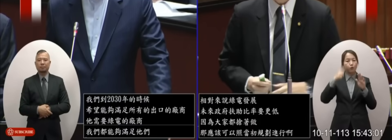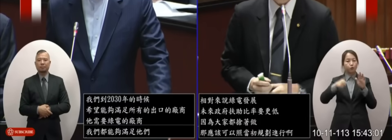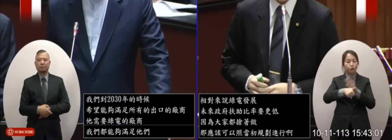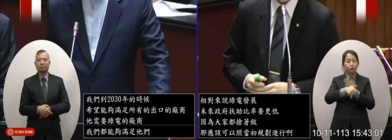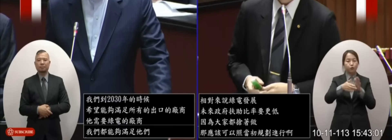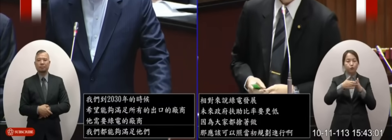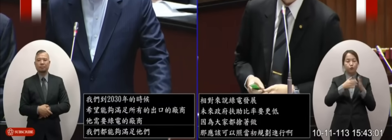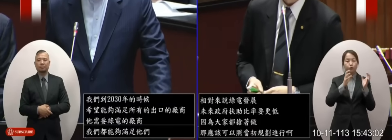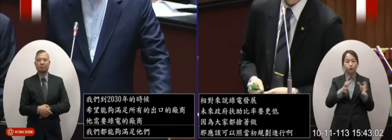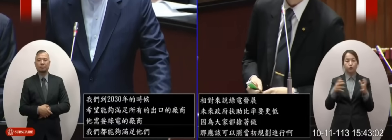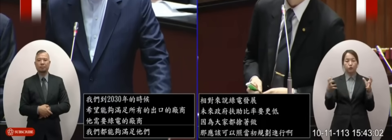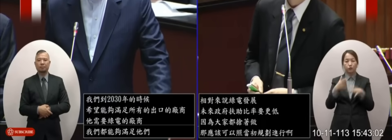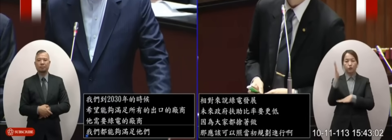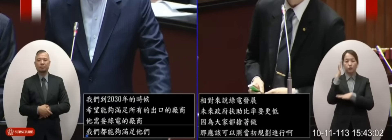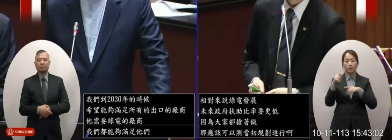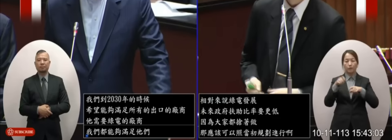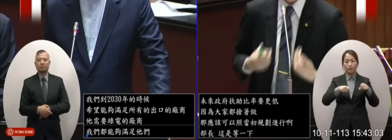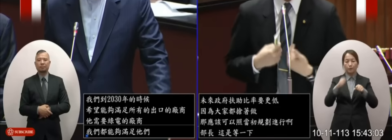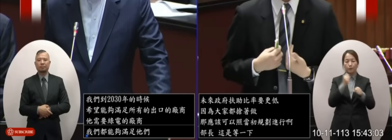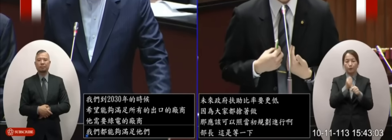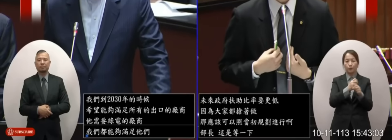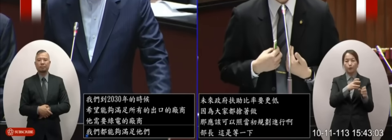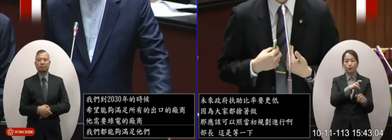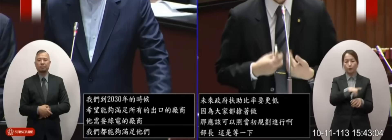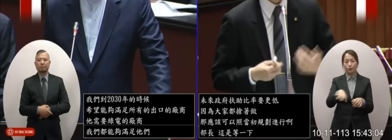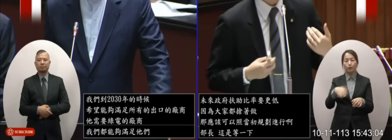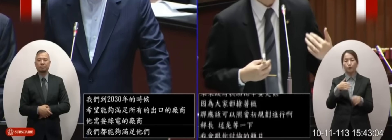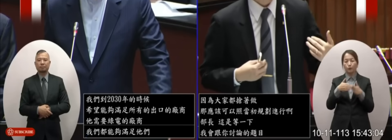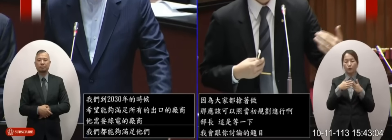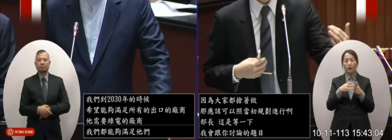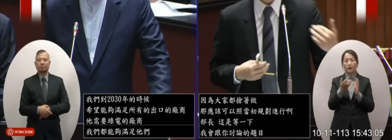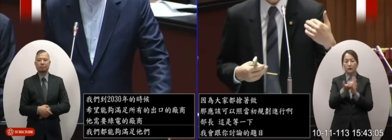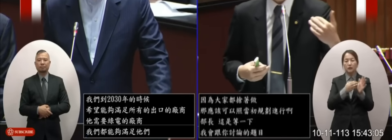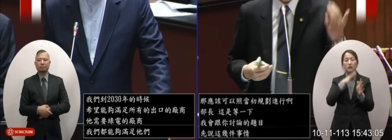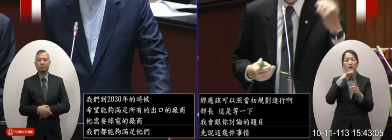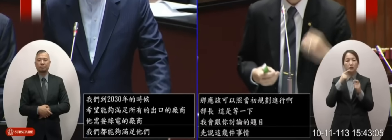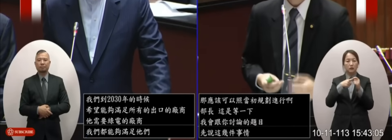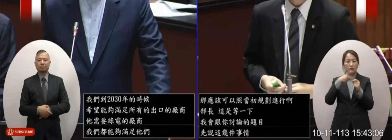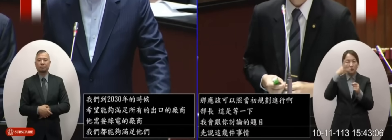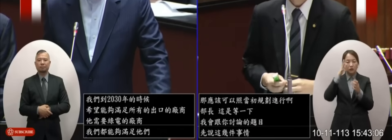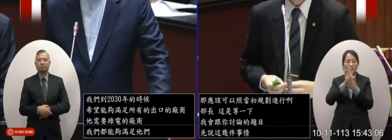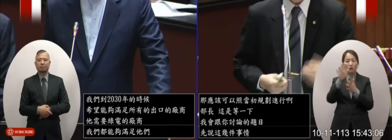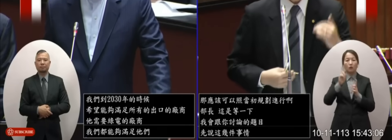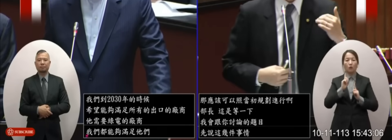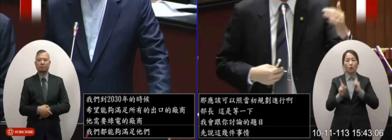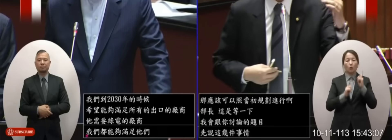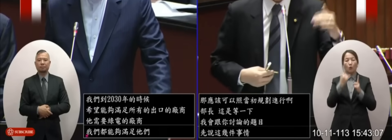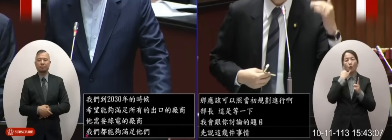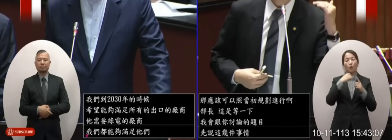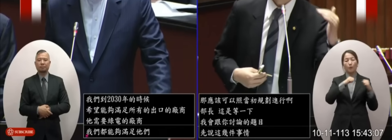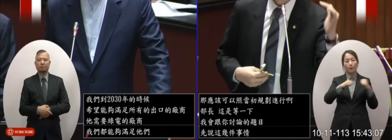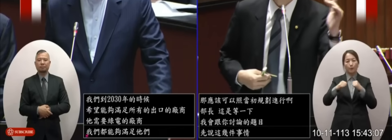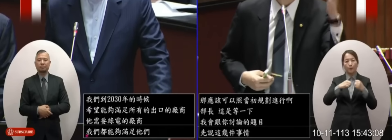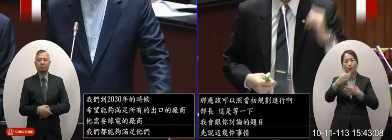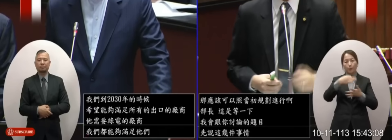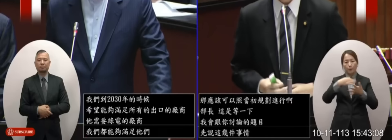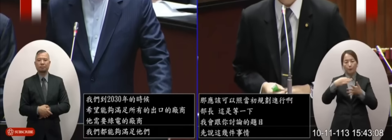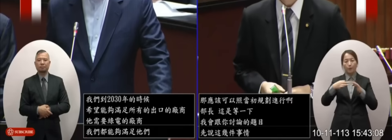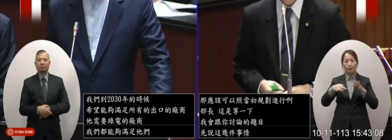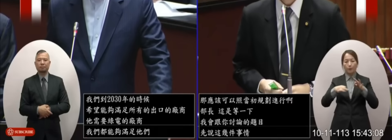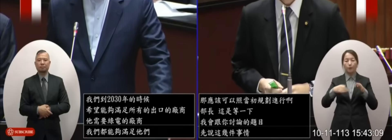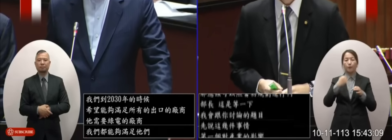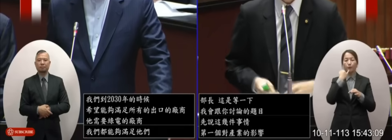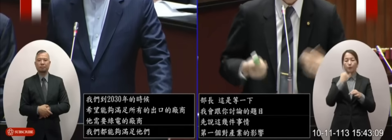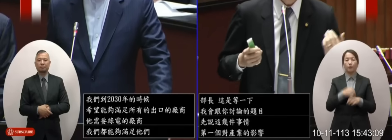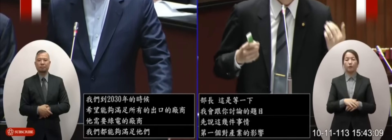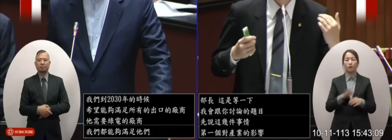望来共同跟政府一起推动这样的目标的时候，他有心理预期，也就是过了几年之后，我的市场会越来越自由，会透过竞争的方式变成一个正常的市